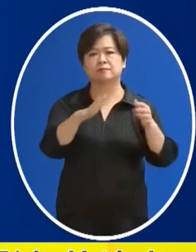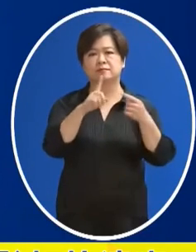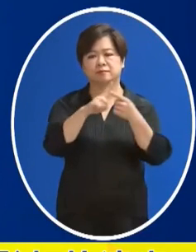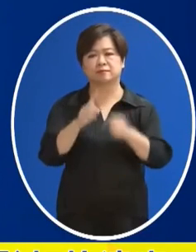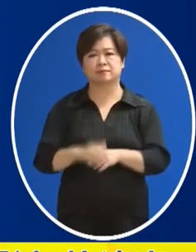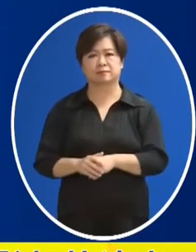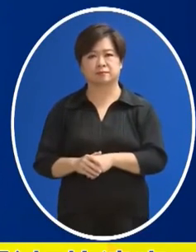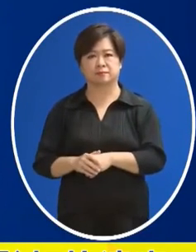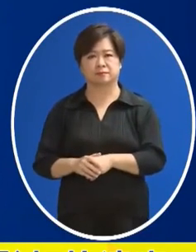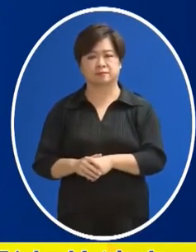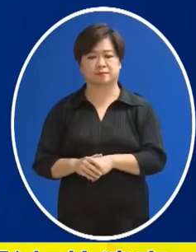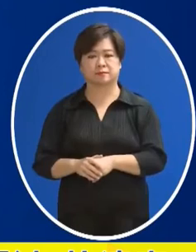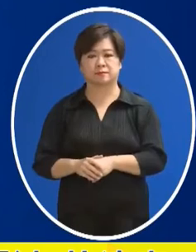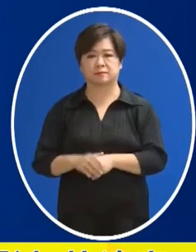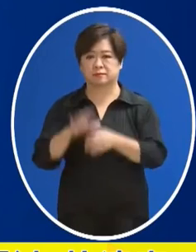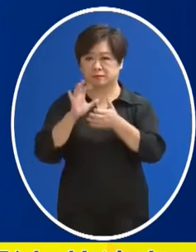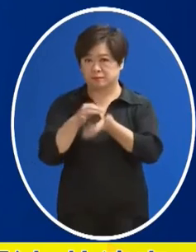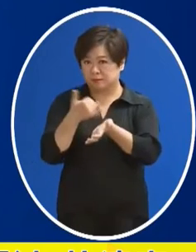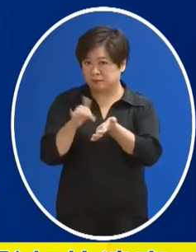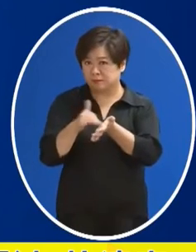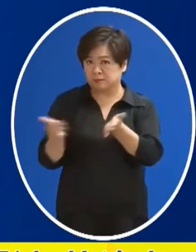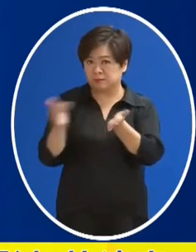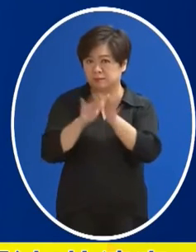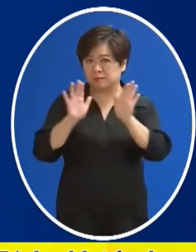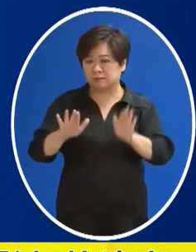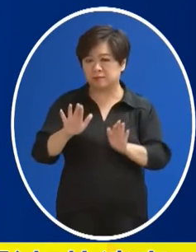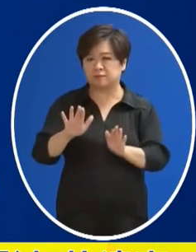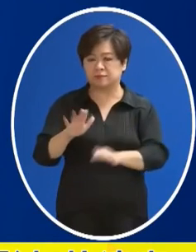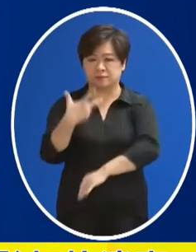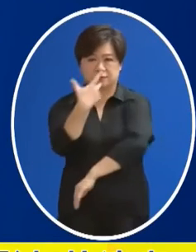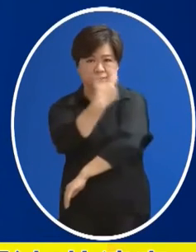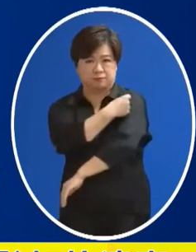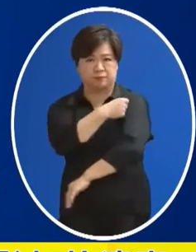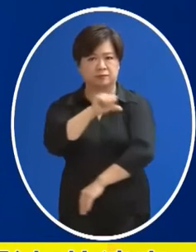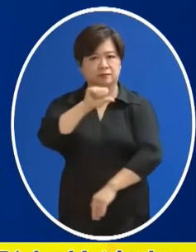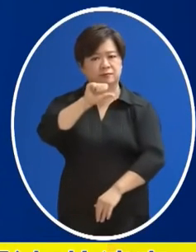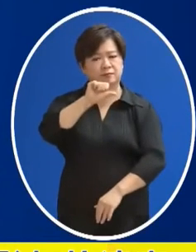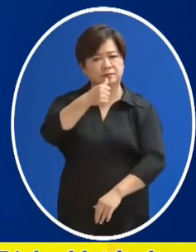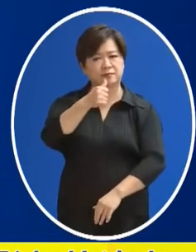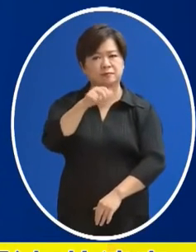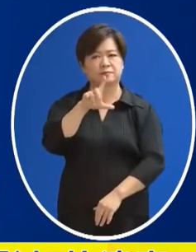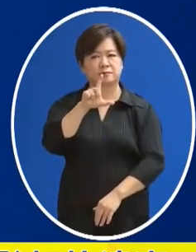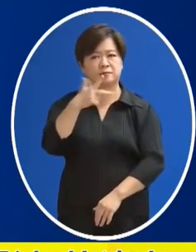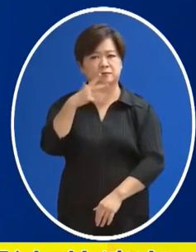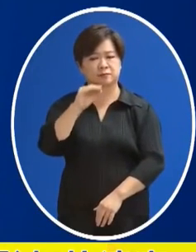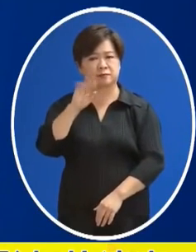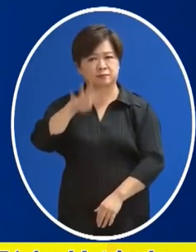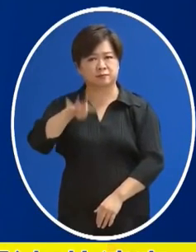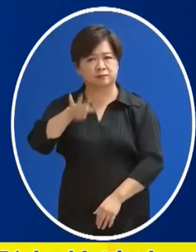201,188人次哦，那所以我们到目前为止累计接种